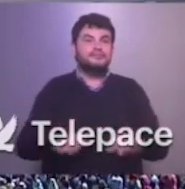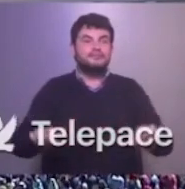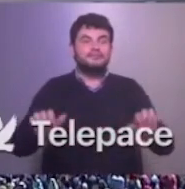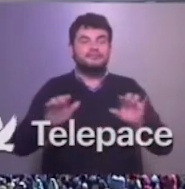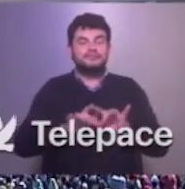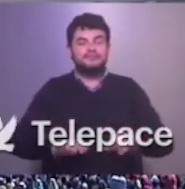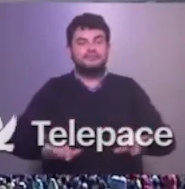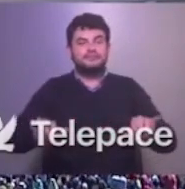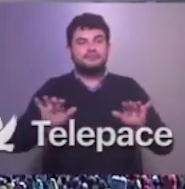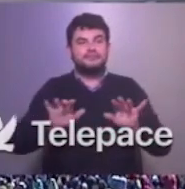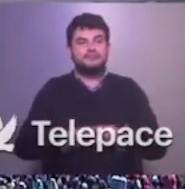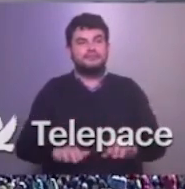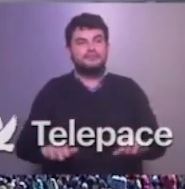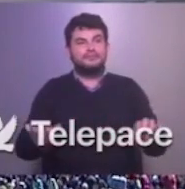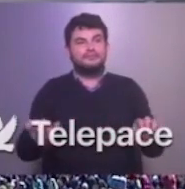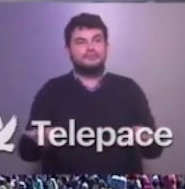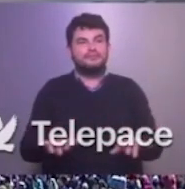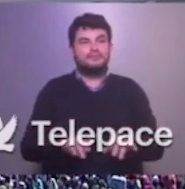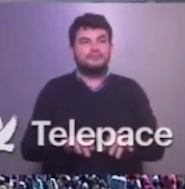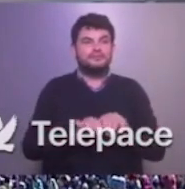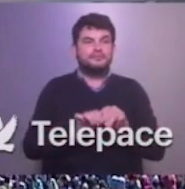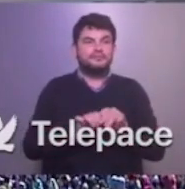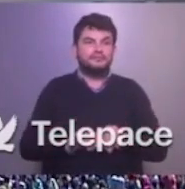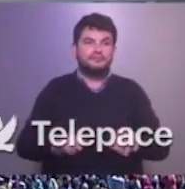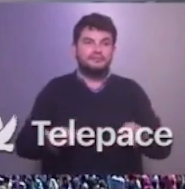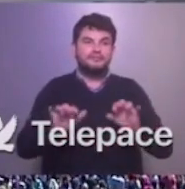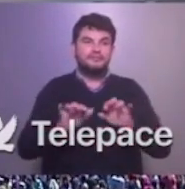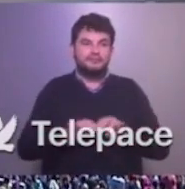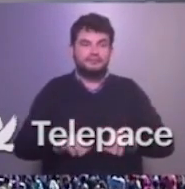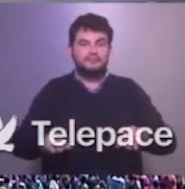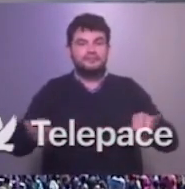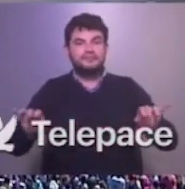ai piedi del Signore Gesù.